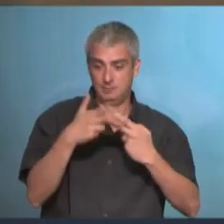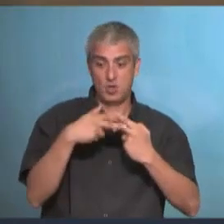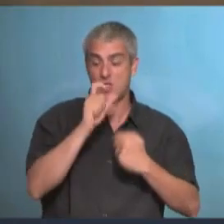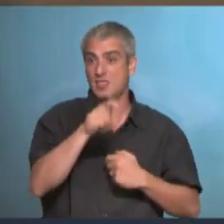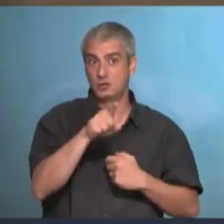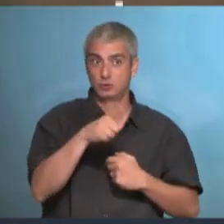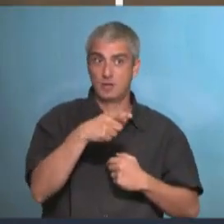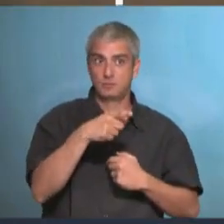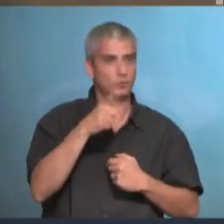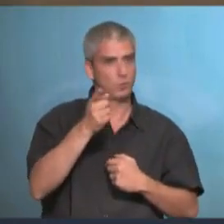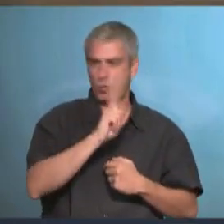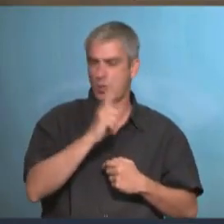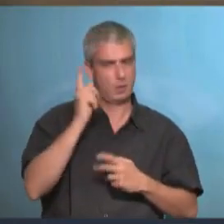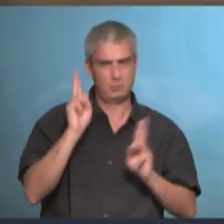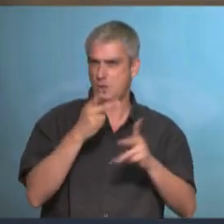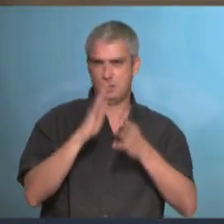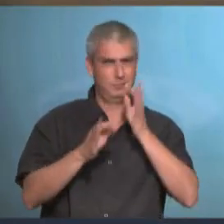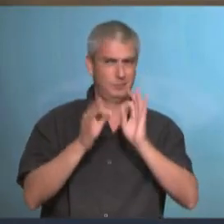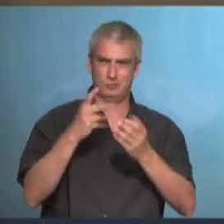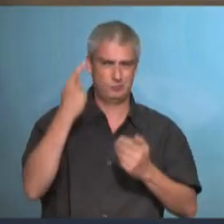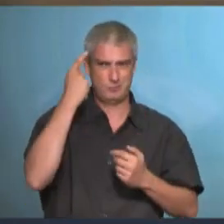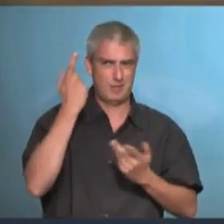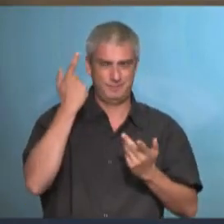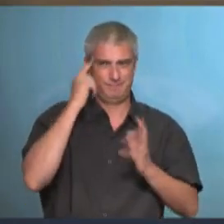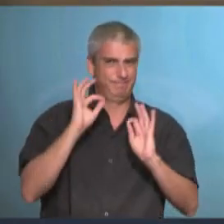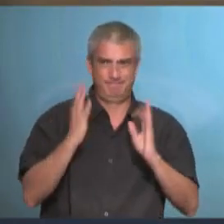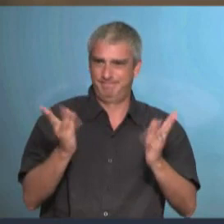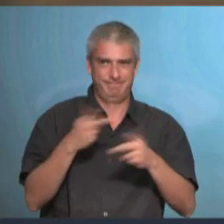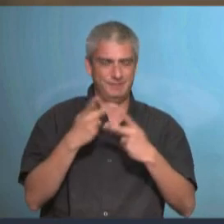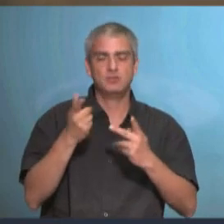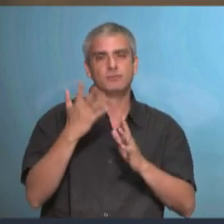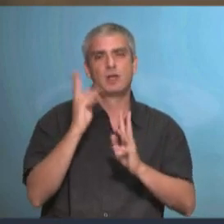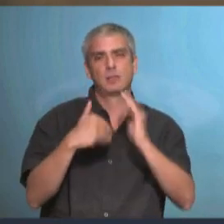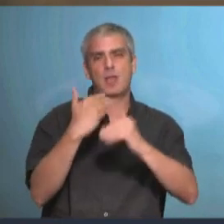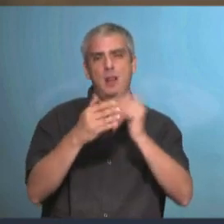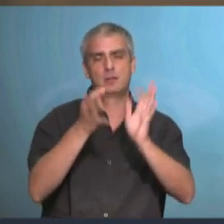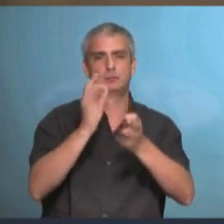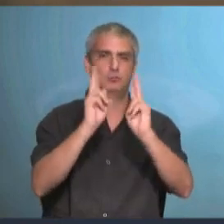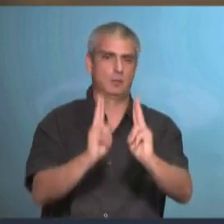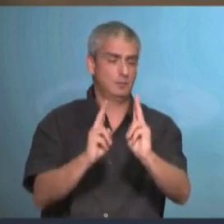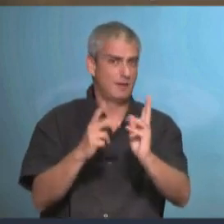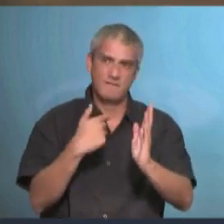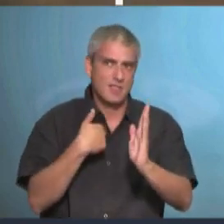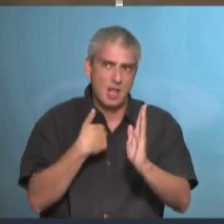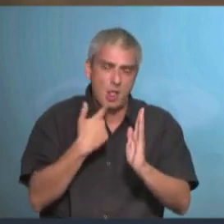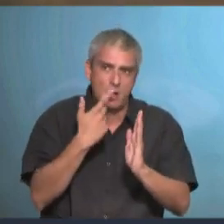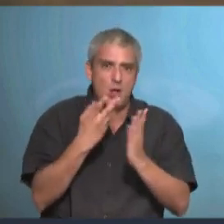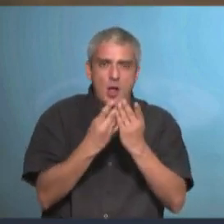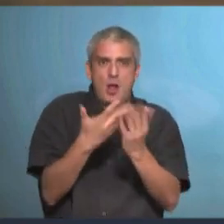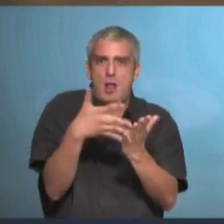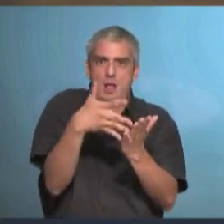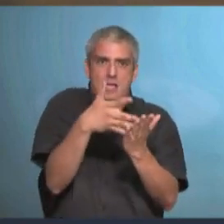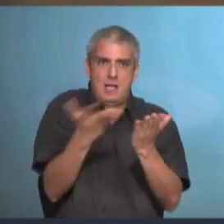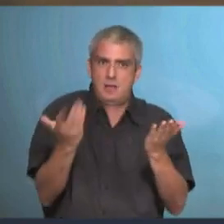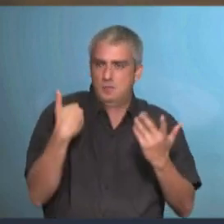ממחר, הוא איננו כשיר לעמוד לדין, וההליכים נגדו יופסקו, וזאת כמובן מבלי שאני אכנס לחומר החקירה שאינני